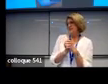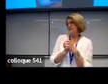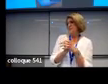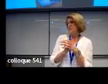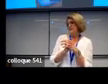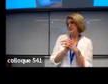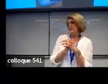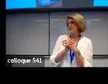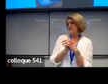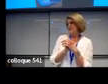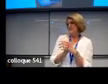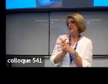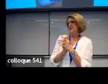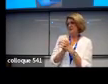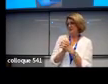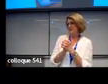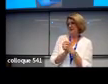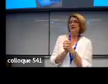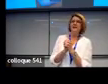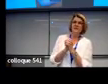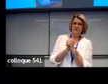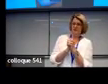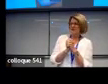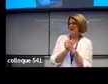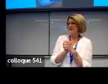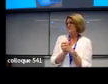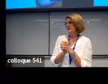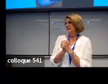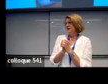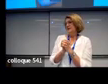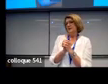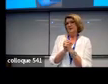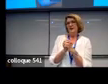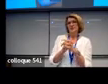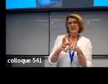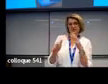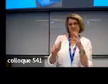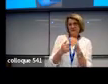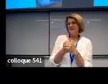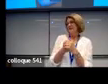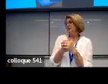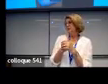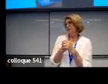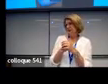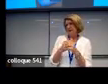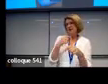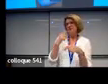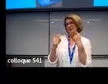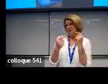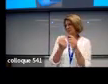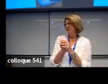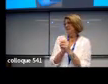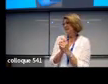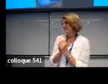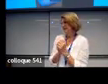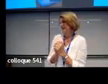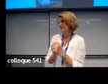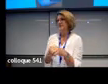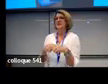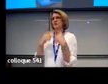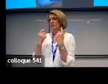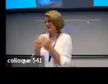Nous avons exploré plusieurs bases de données en anglais et en français. On a utilisé aussi la technique boule de neige, donc la remontée